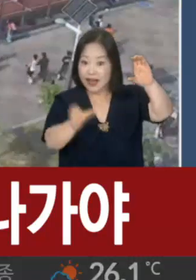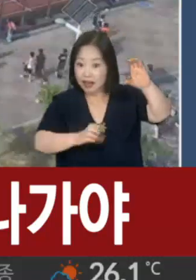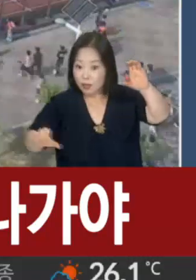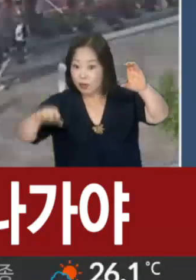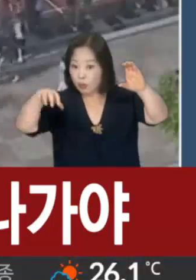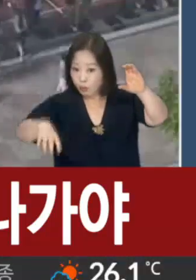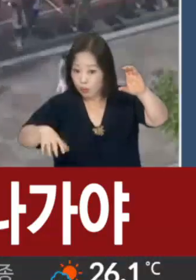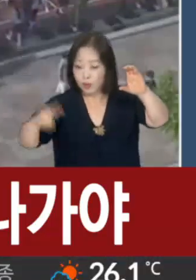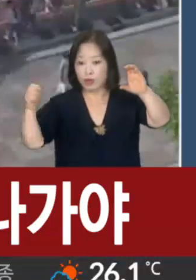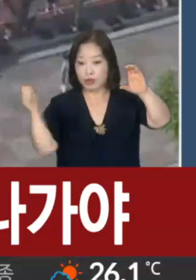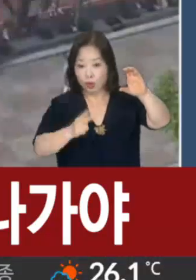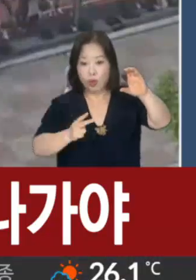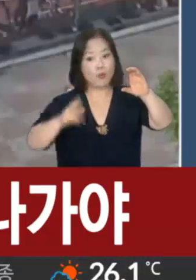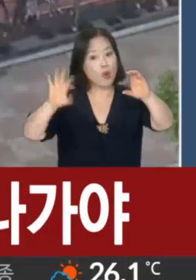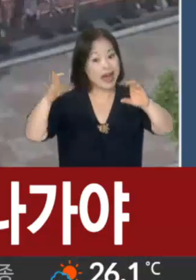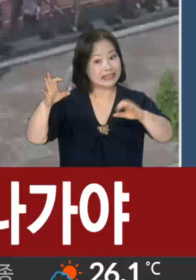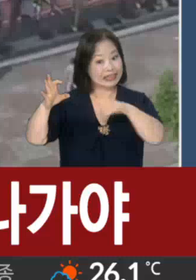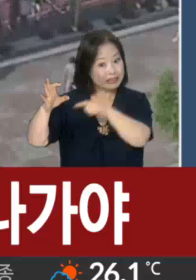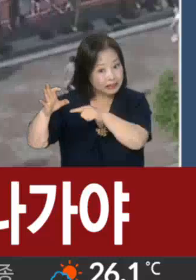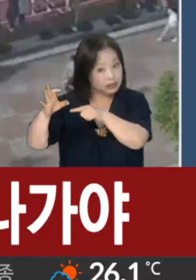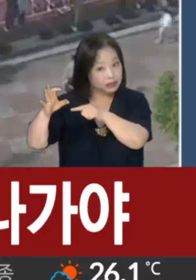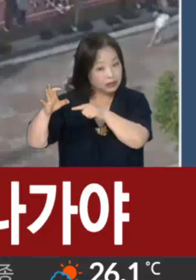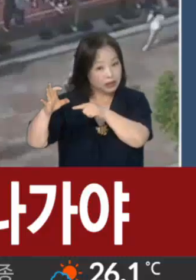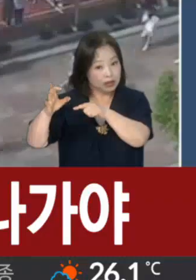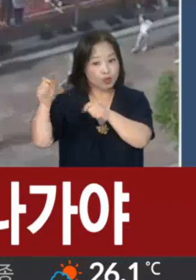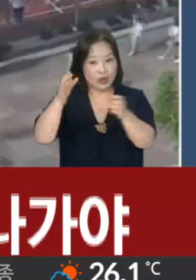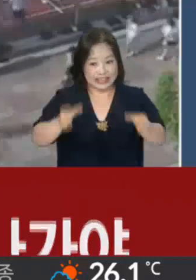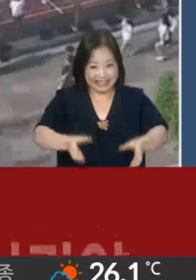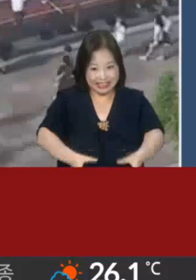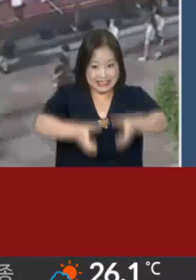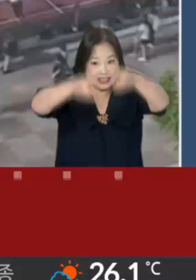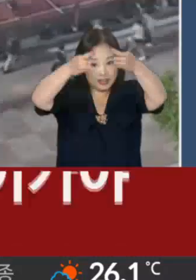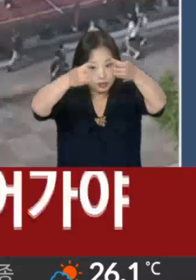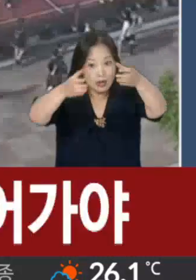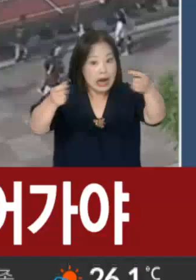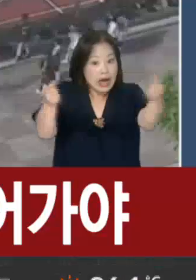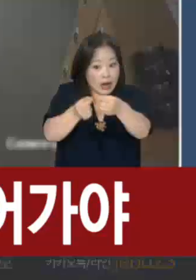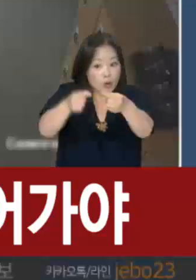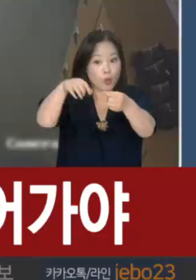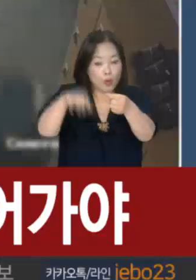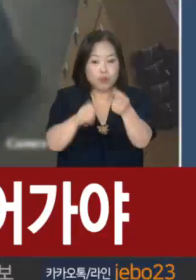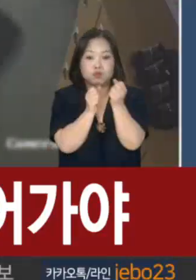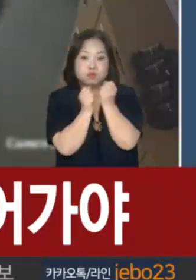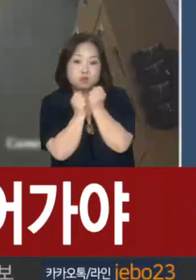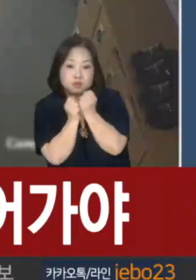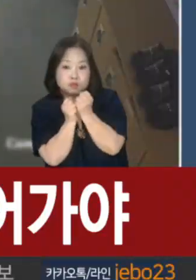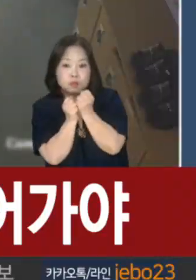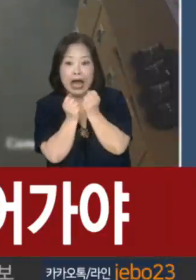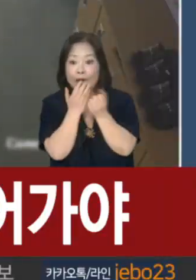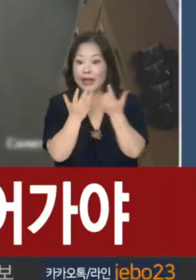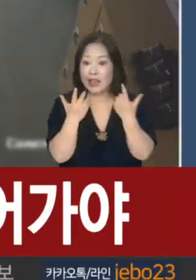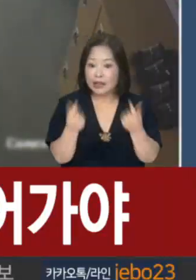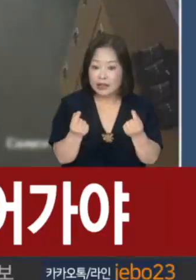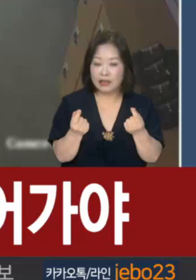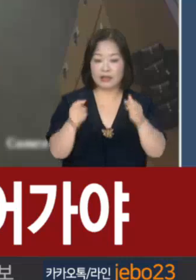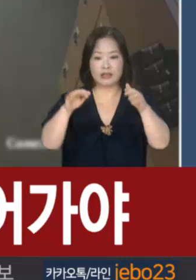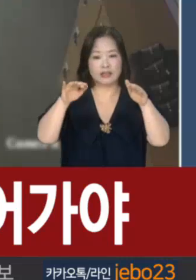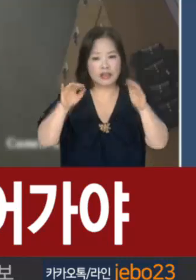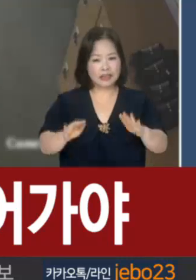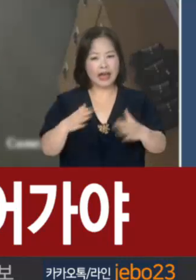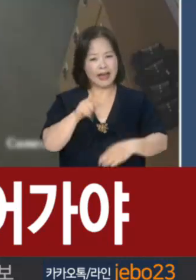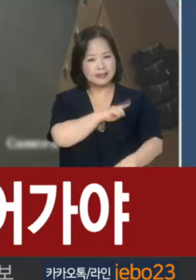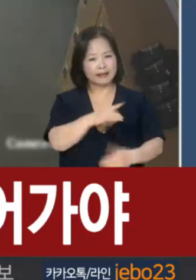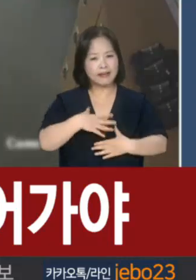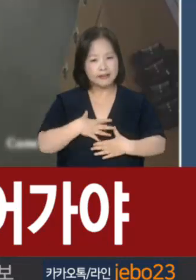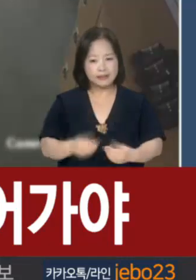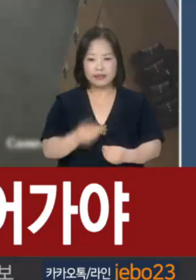그러니까 예. 뭐 예컨대 뭐 화장실이라든가 뭐 기둥 근처라든가 이런 부분들이 그 평면적으로 이제 좀 가장